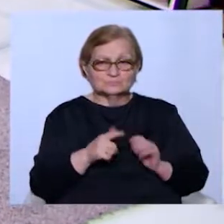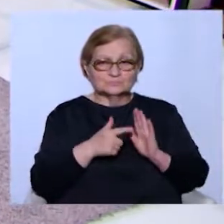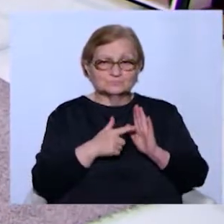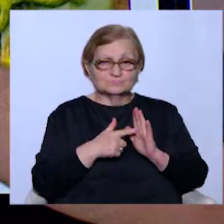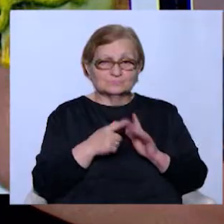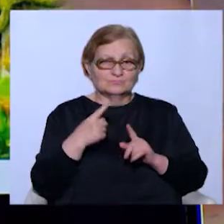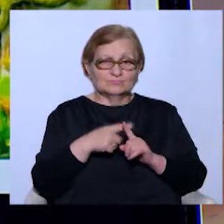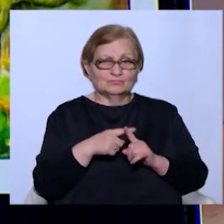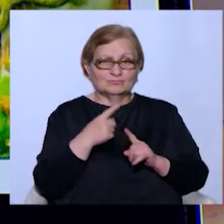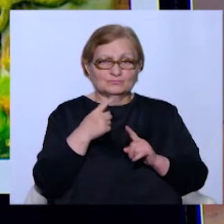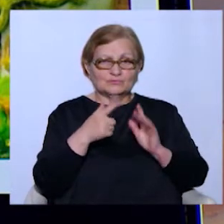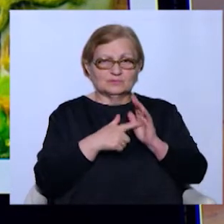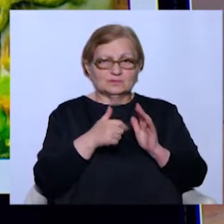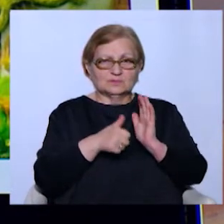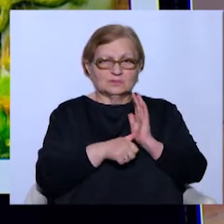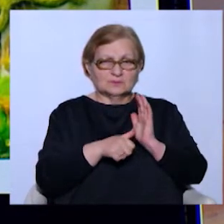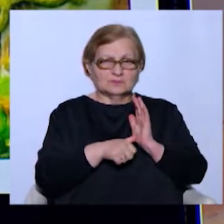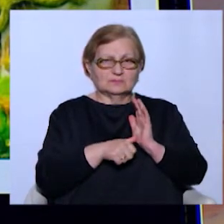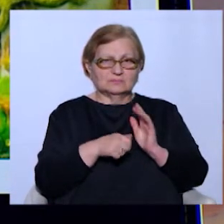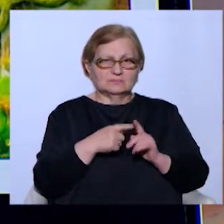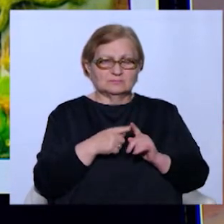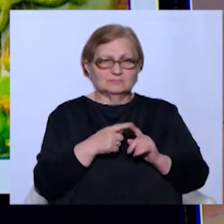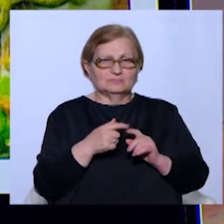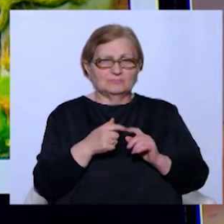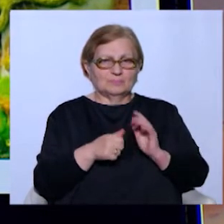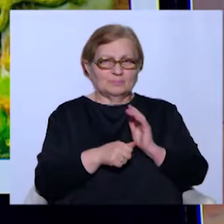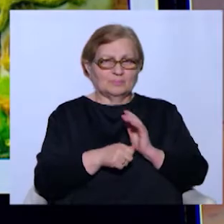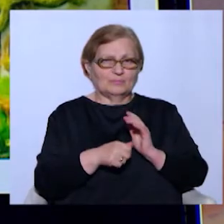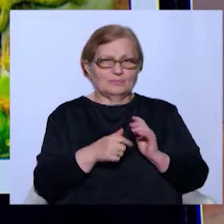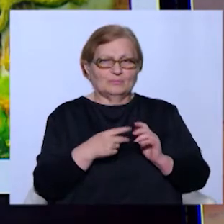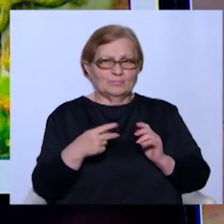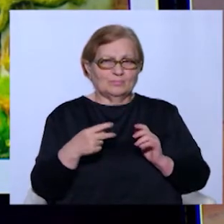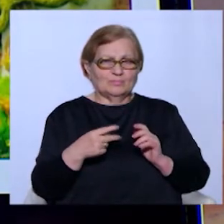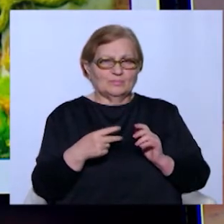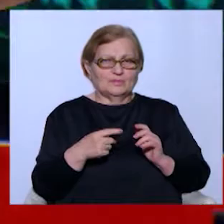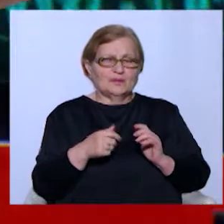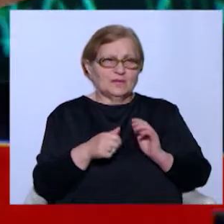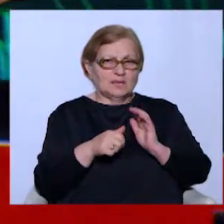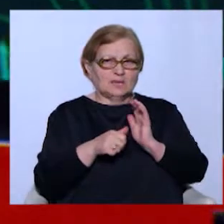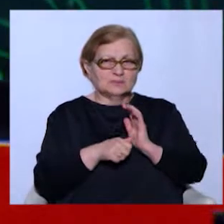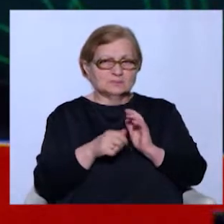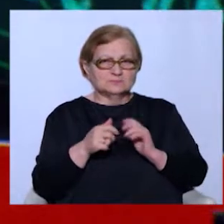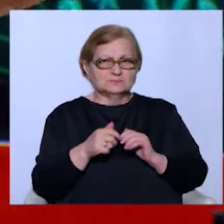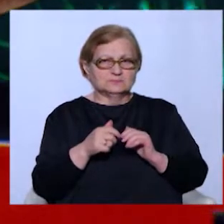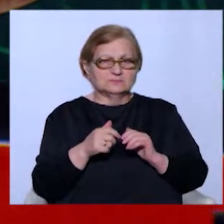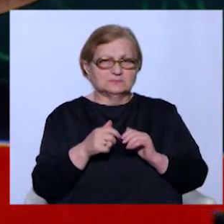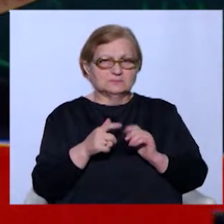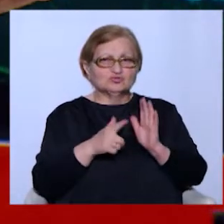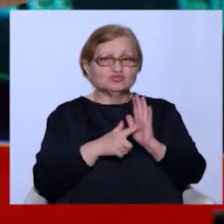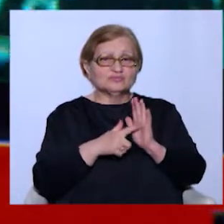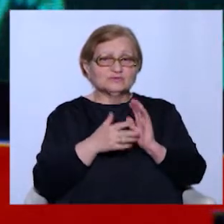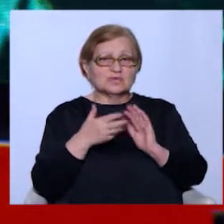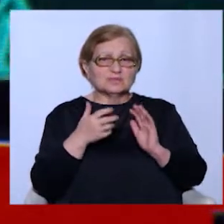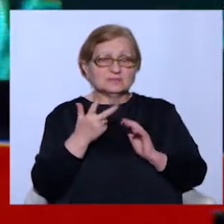7-ს მიუმატოთ 6. 7-ს მიუმატოთ 6. როგორ დავშალო 6? 7-ს რამდენი აკლი